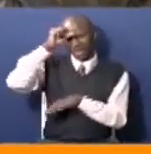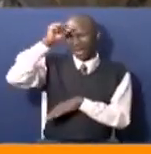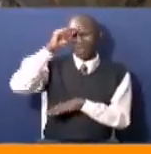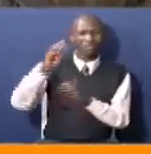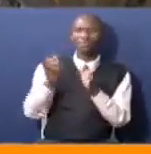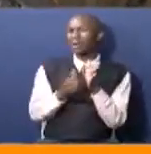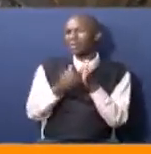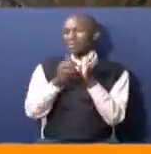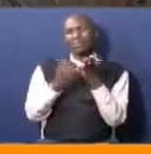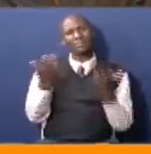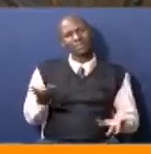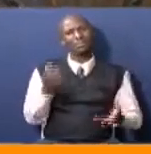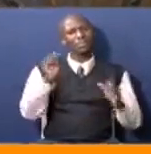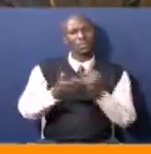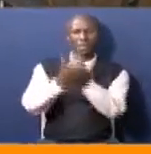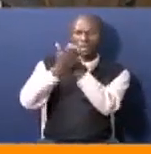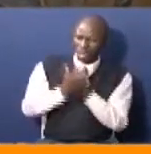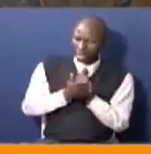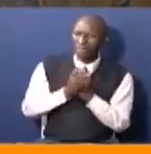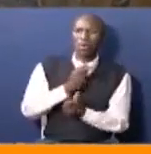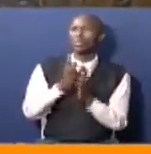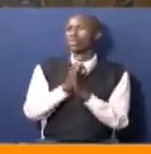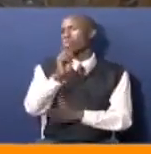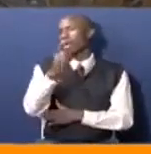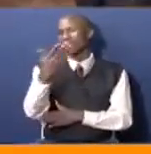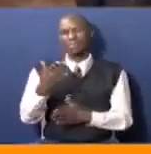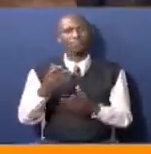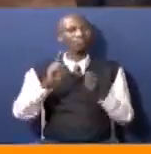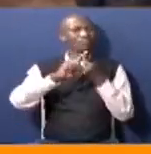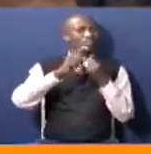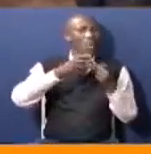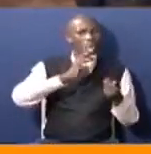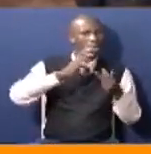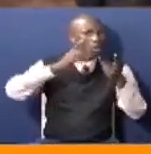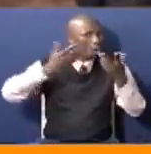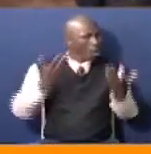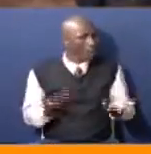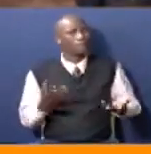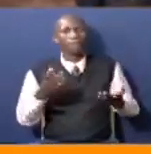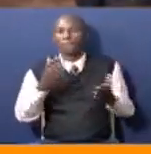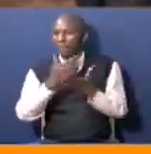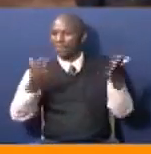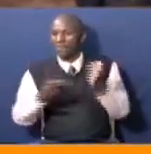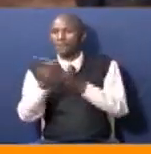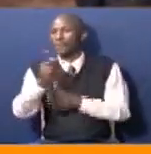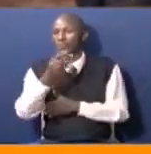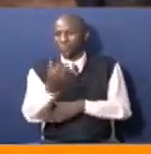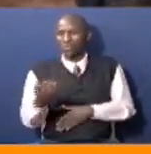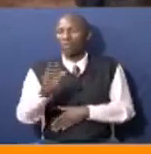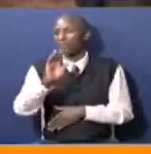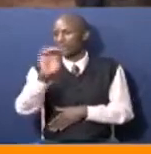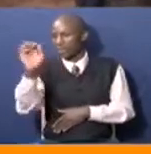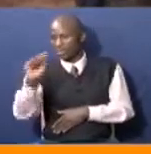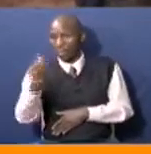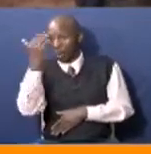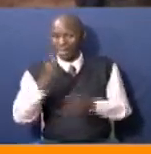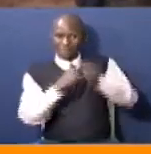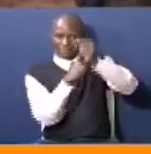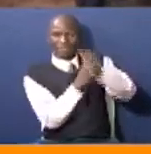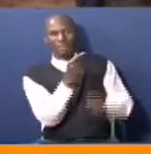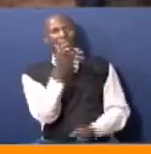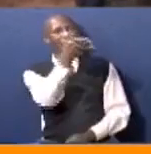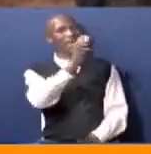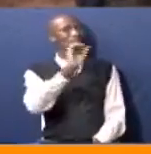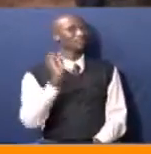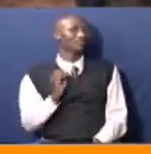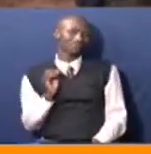hii, no itutethio na kendu wa kemwe, eitha kewo, kano kendu tuto na kuwebe osiana zukulu. Nungu mbaza le, kweko